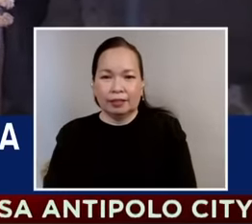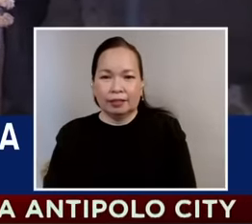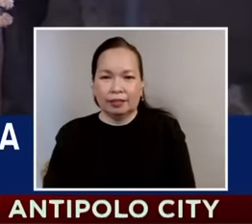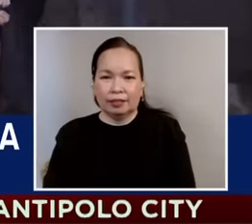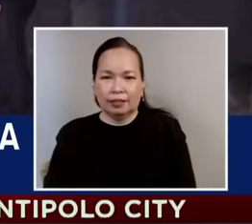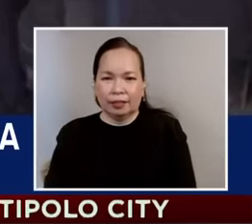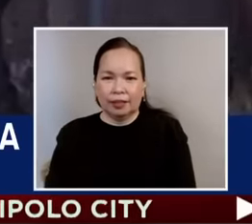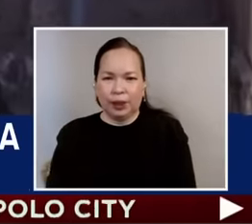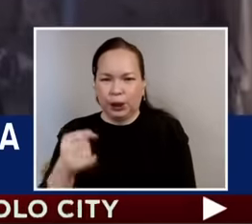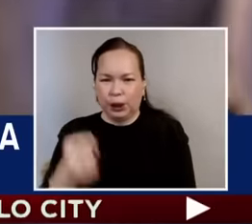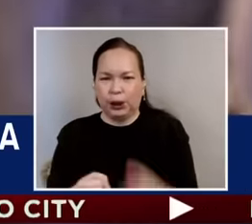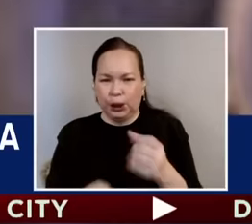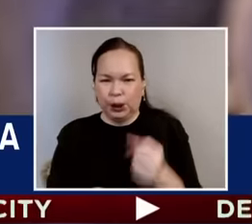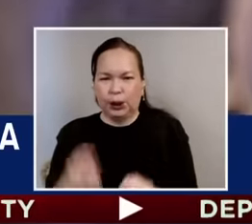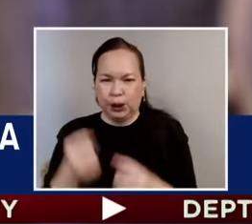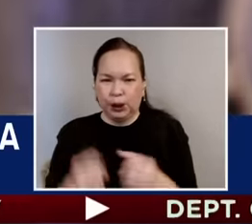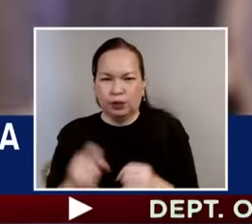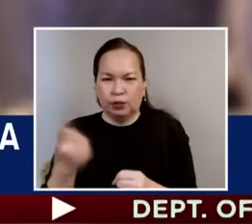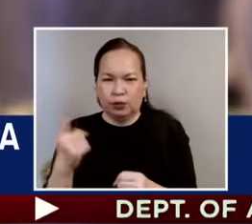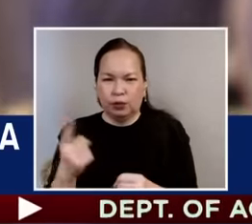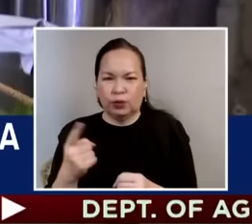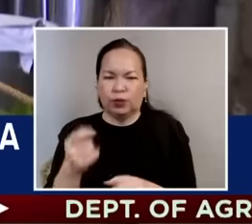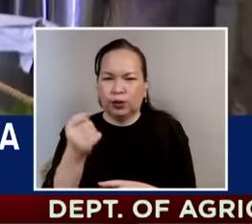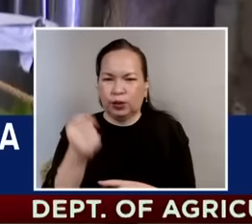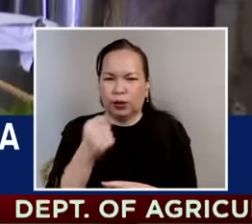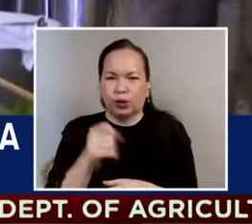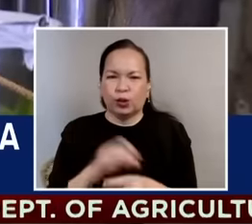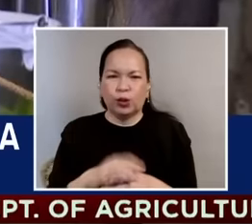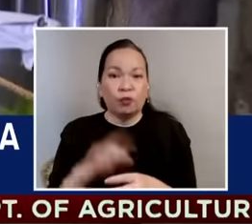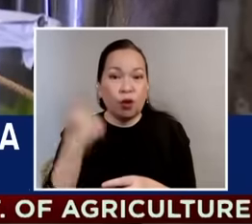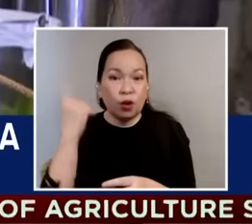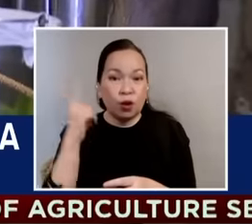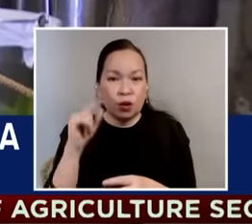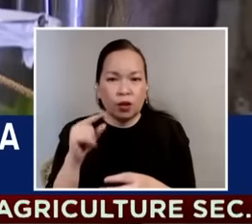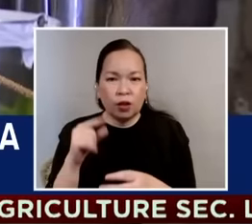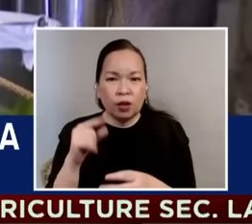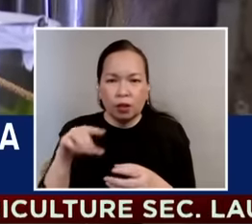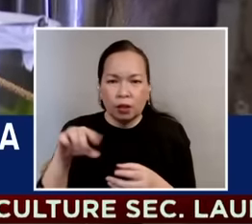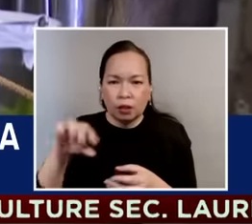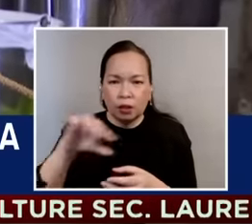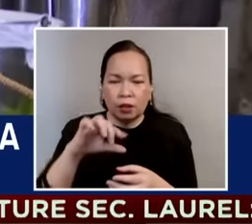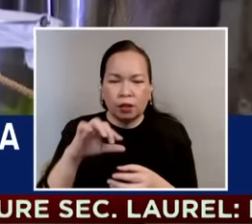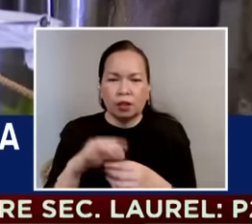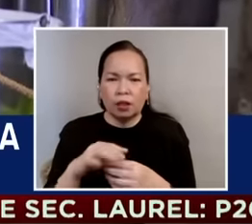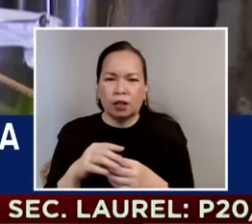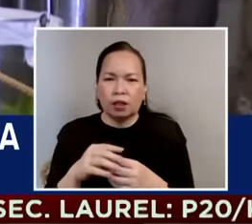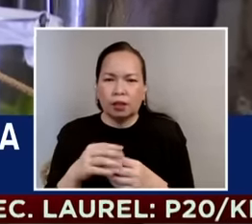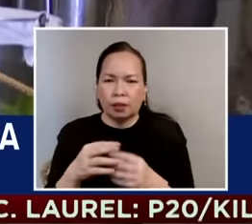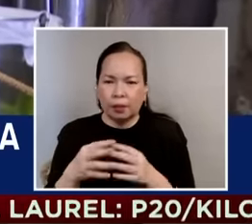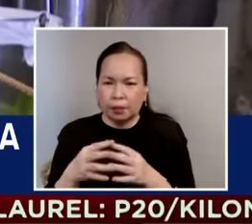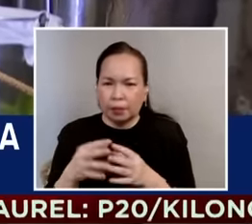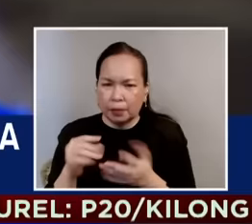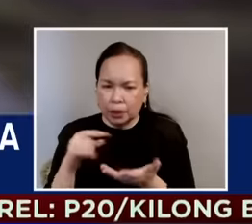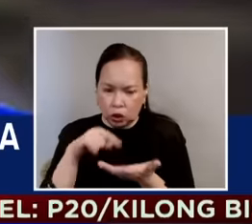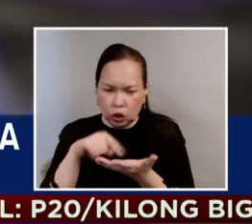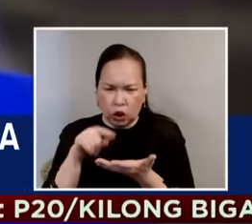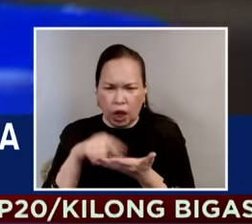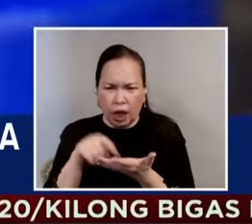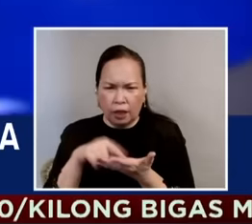Kinuha rin niya ang pangunang tulo ng gatas, lalagyan nito ng liquid solution para makita